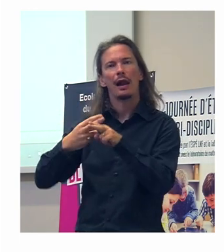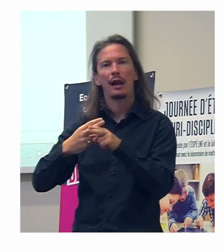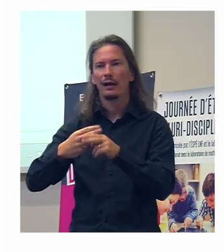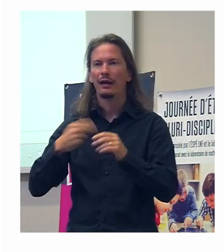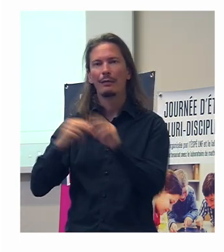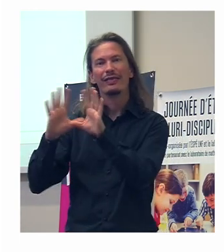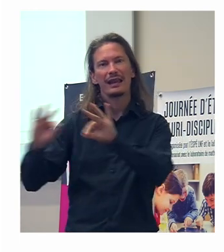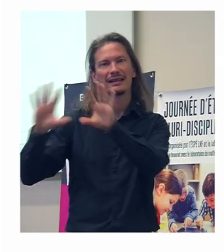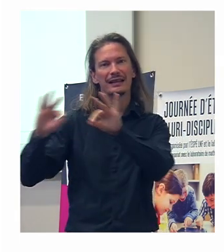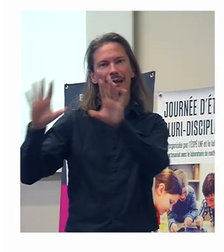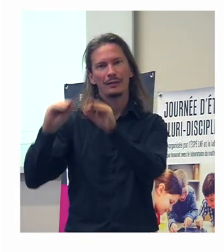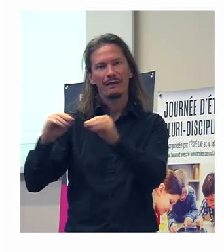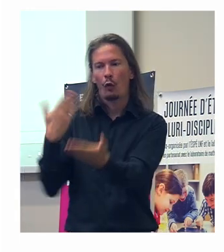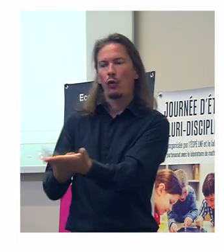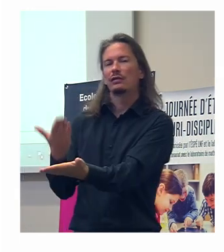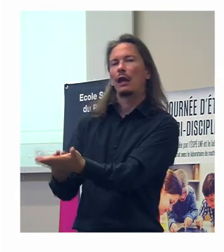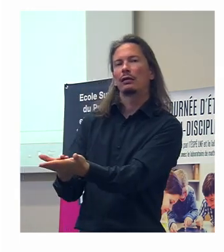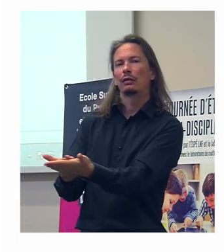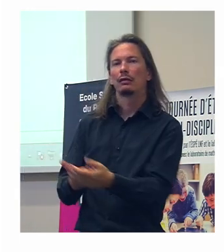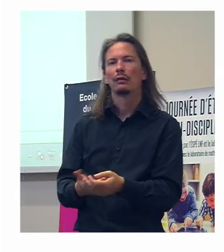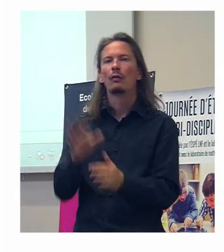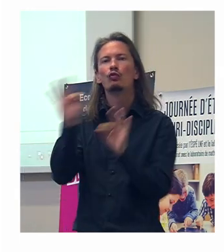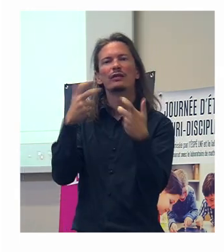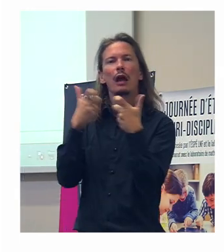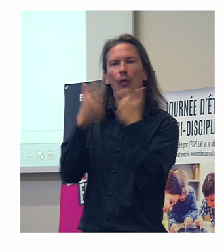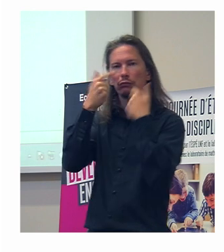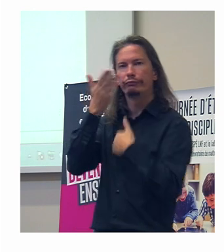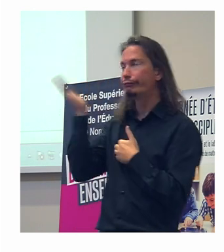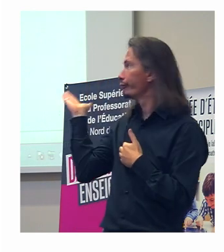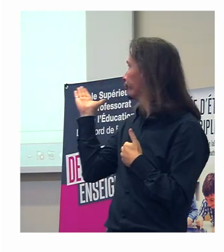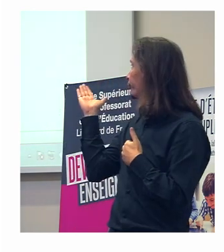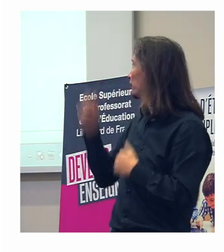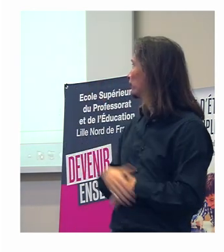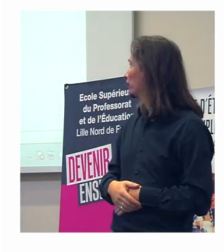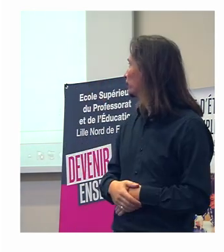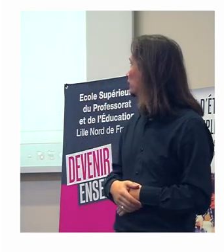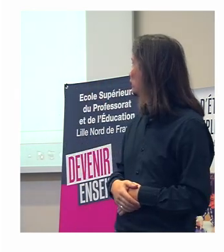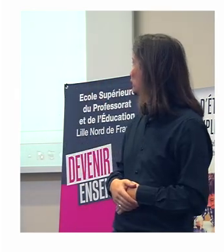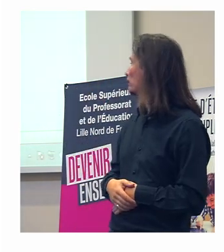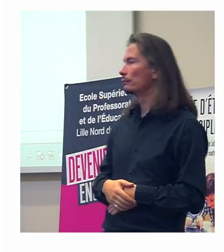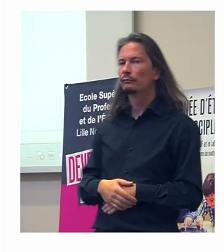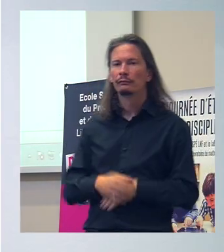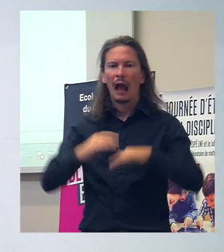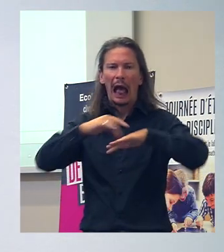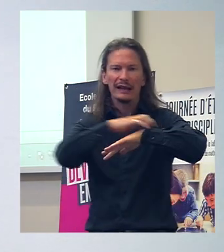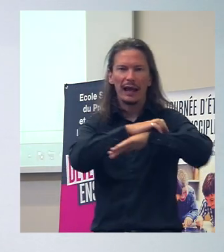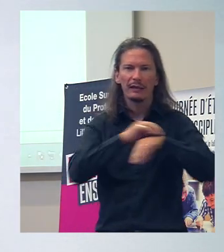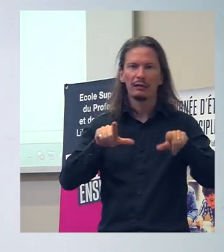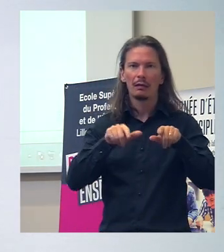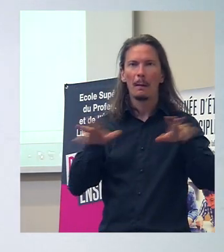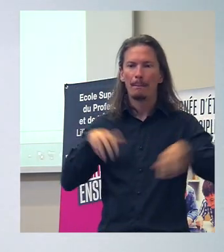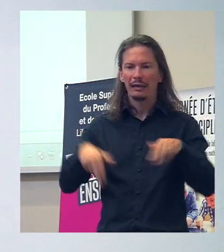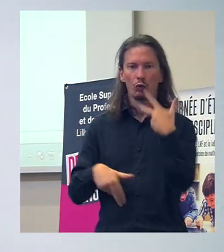énoncés descriptifs et constatifs. Je vous en ai choisi quelques-uns pour bien se faire comprendre. Les insectes ont trois paires